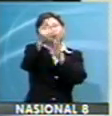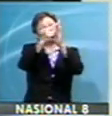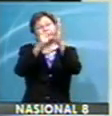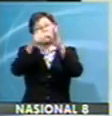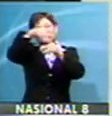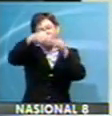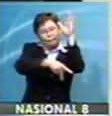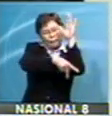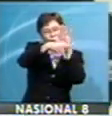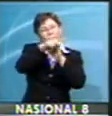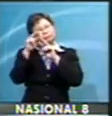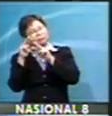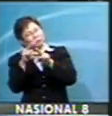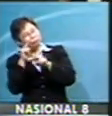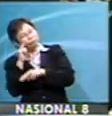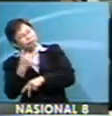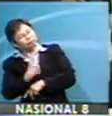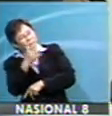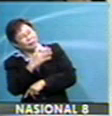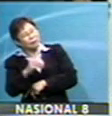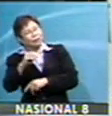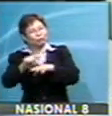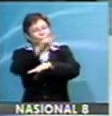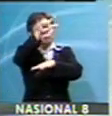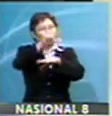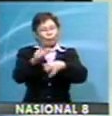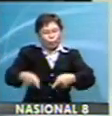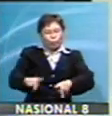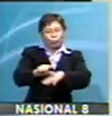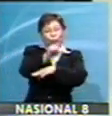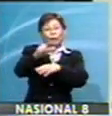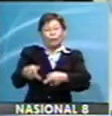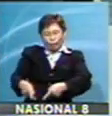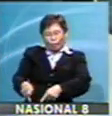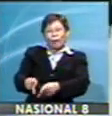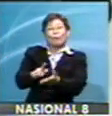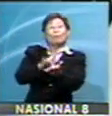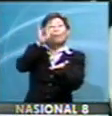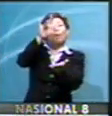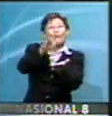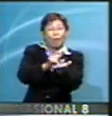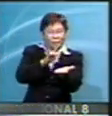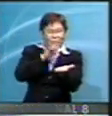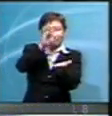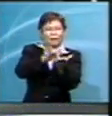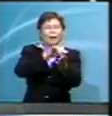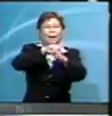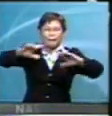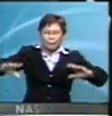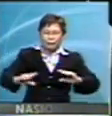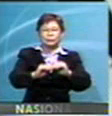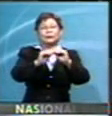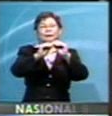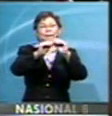di parlimen ini dan saya akan mempergunakan peluang ini dengan sebaik-baiknya semasa persidangan parlimen belia